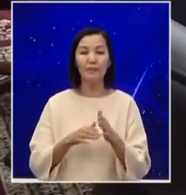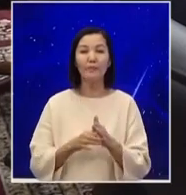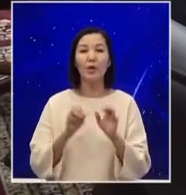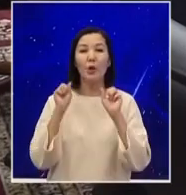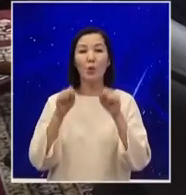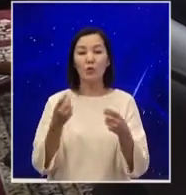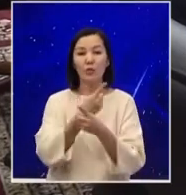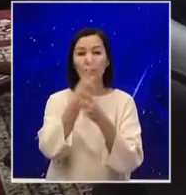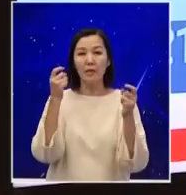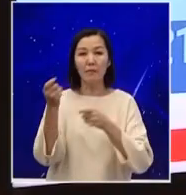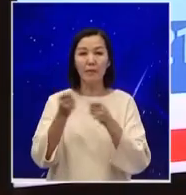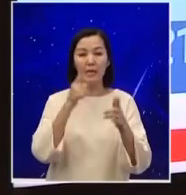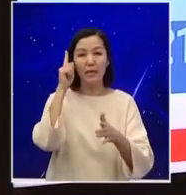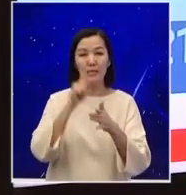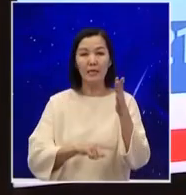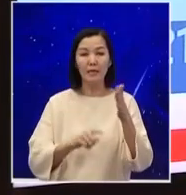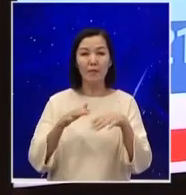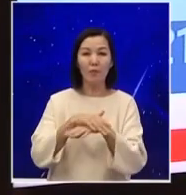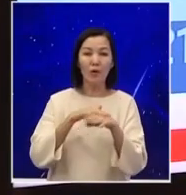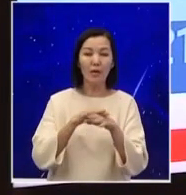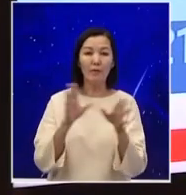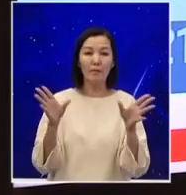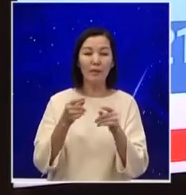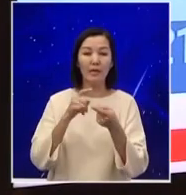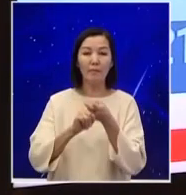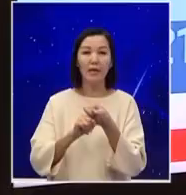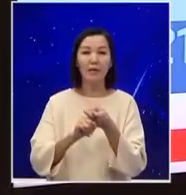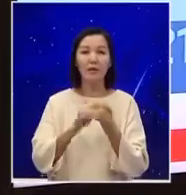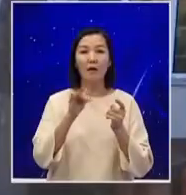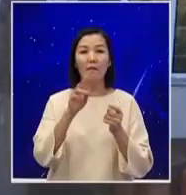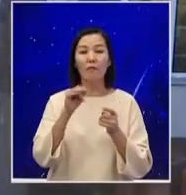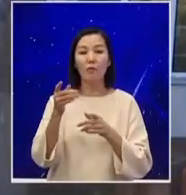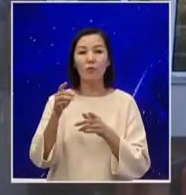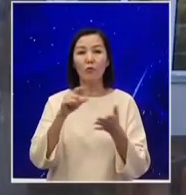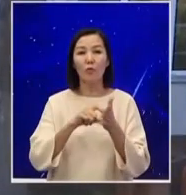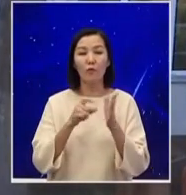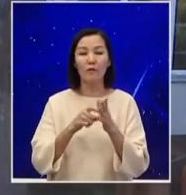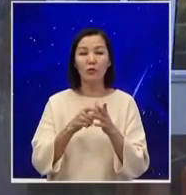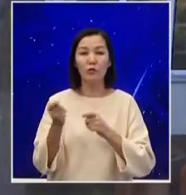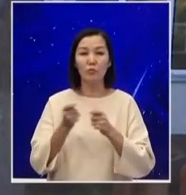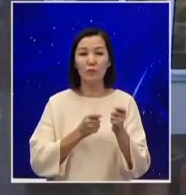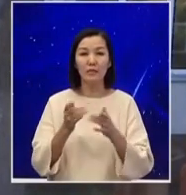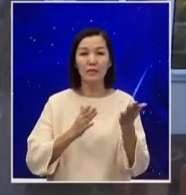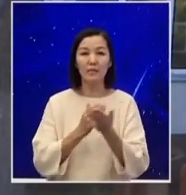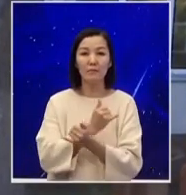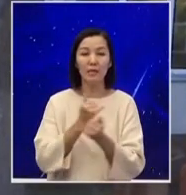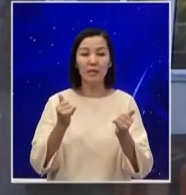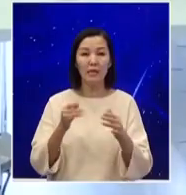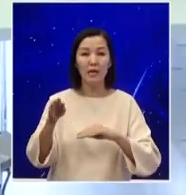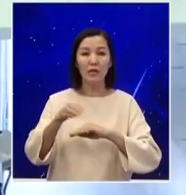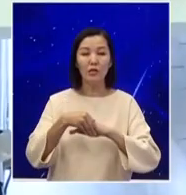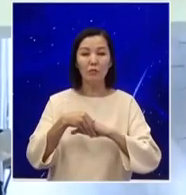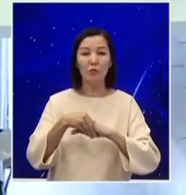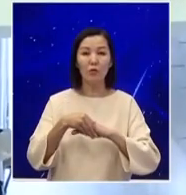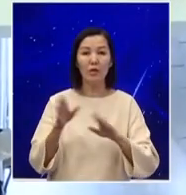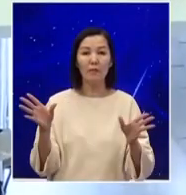билікке сенім, Бұқарамен тікелей байланыс. Осы мақсатта фронт-офис, сервистік әкімдік сынды нысандар жұмысы қолға алынды. Бұл жемқорлық